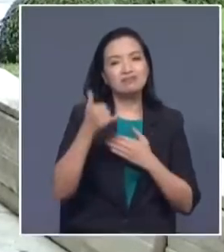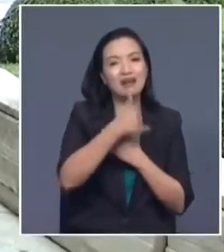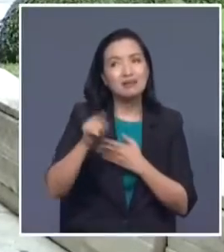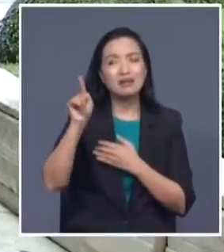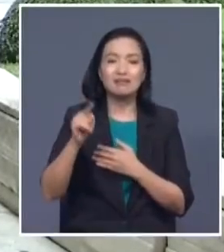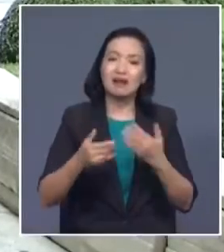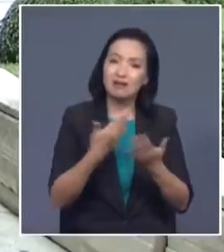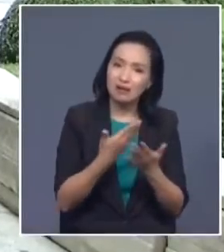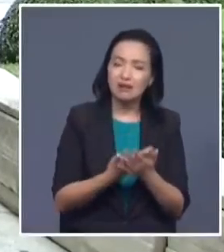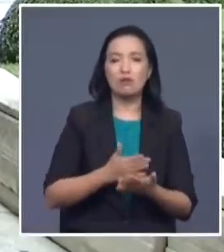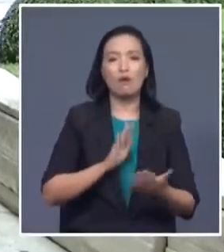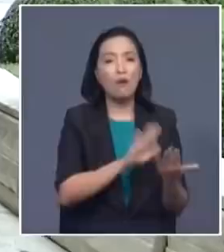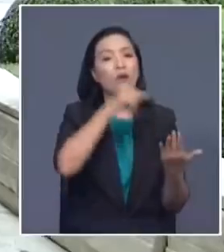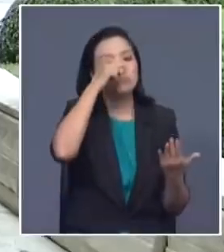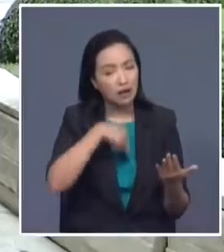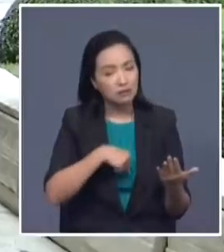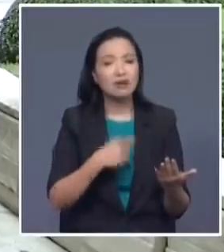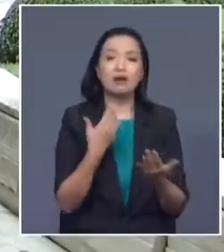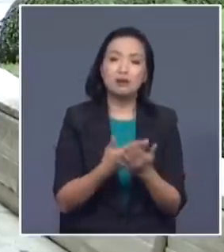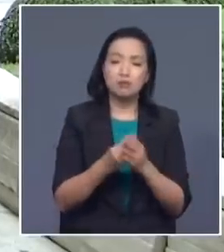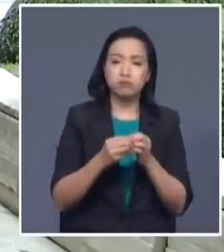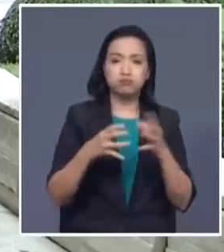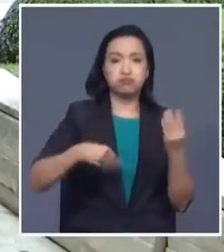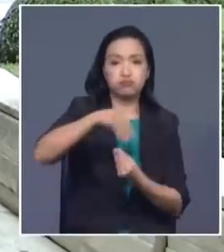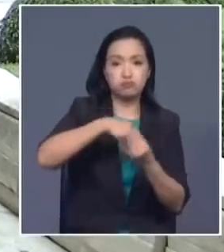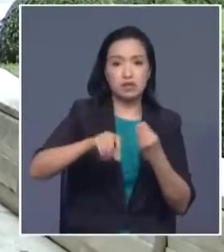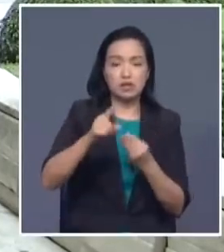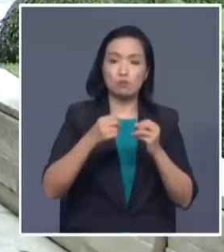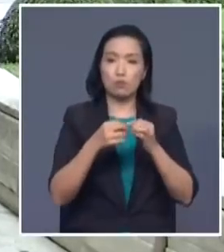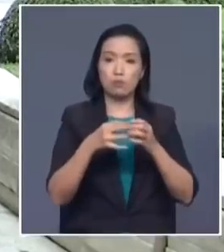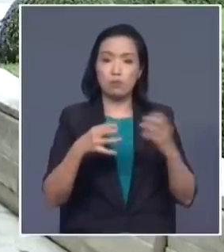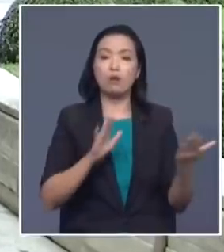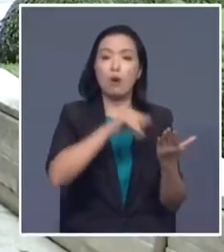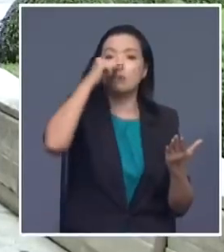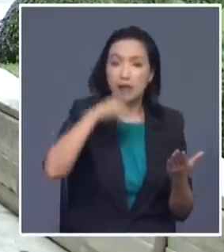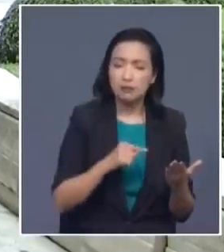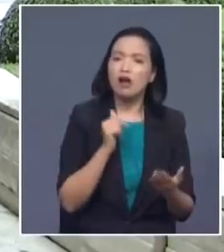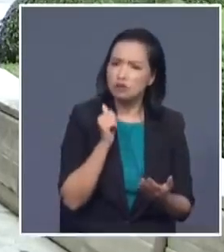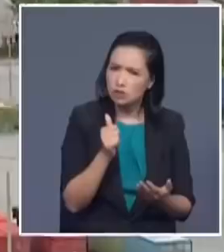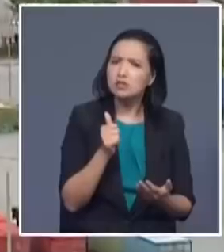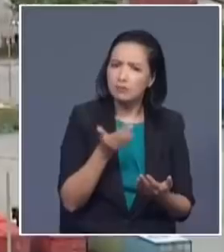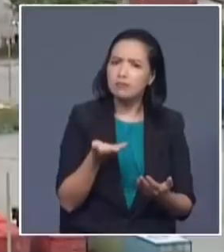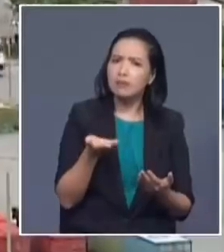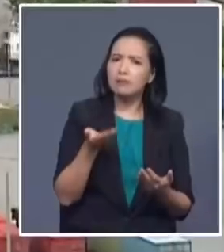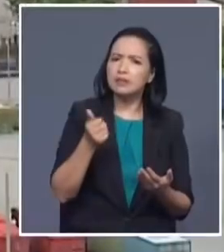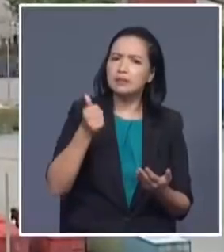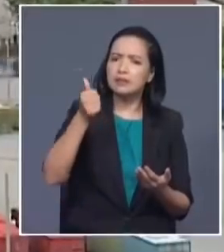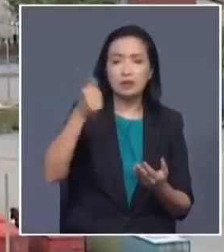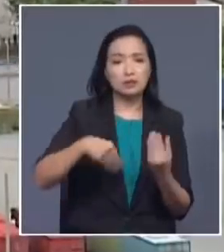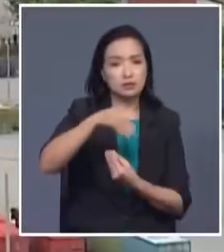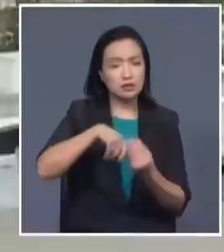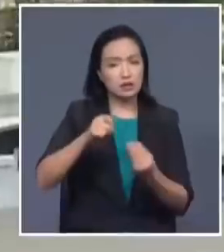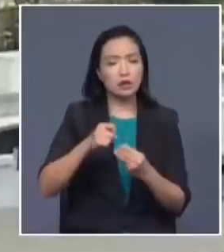านะการคลังของไทยรวมถึงอัตราการขยายตัวของเศรษฐกิจของประเทศน่าไปอยู่ในเกณฑ์ที่ดีอย่างต่อเนื่องทำให้เศรษฐกิจของประเทศ